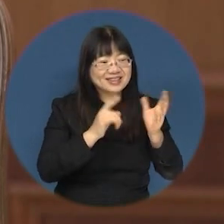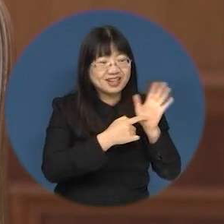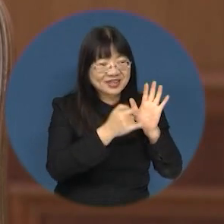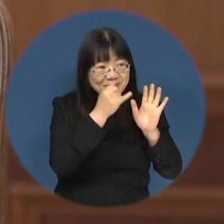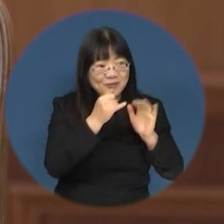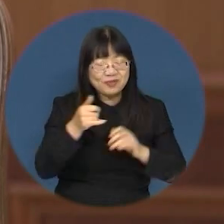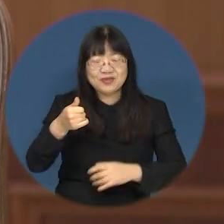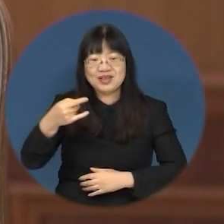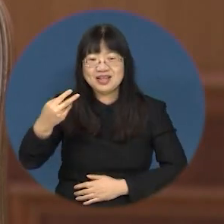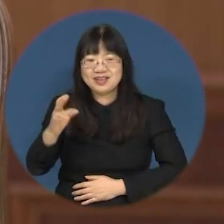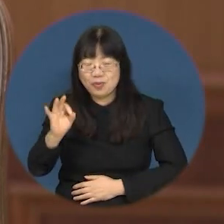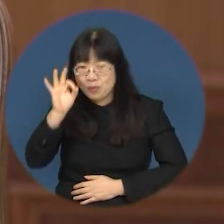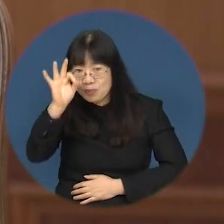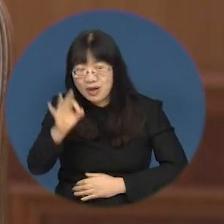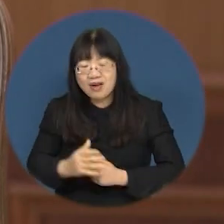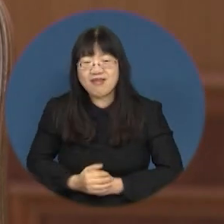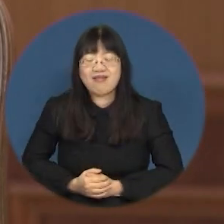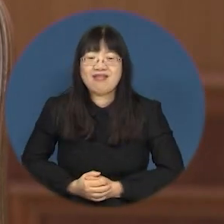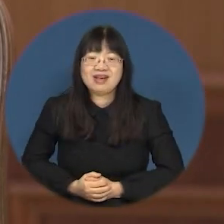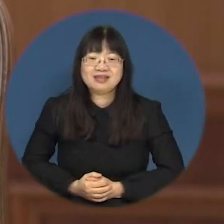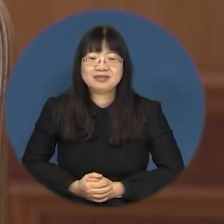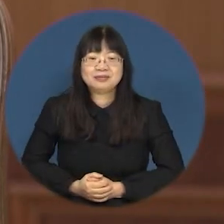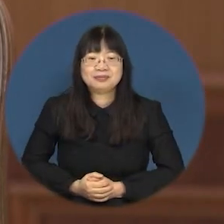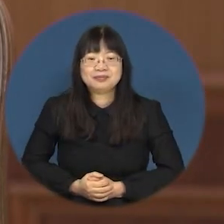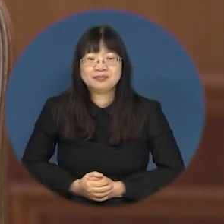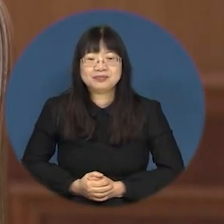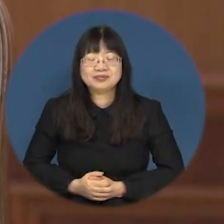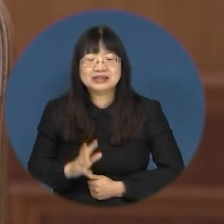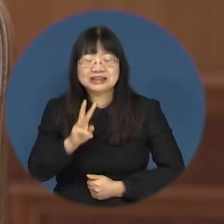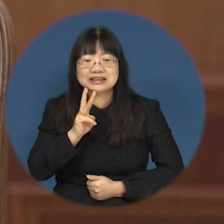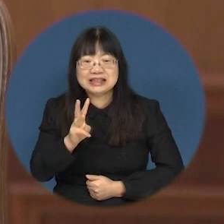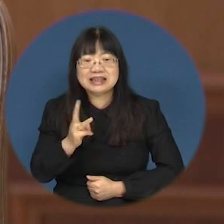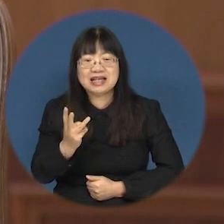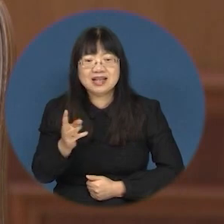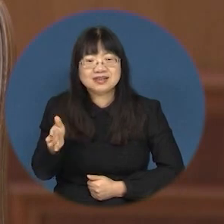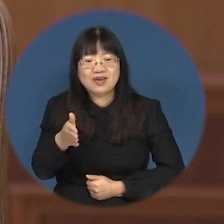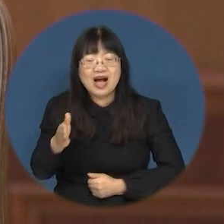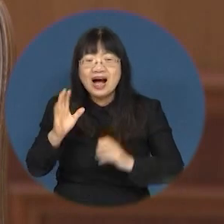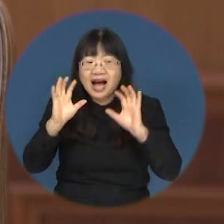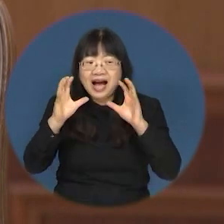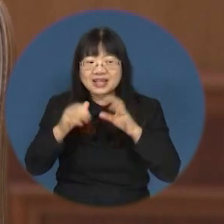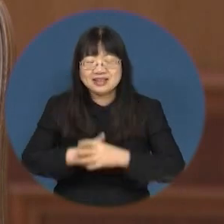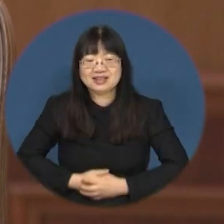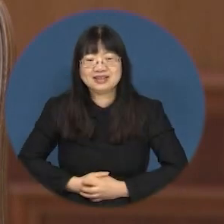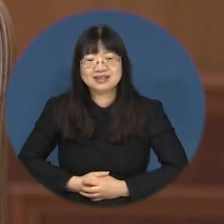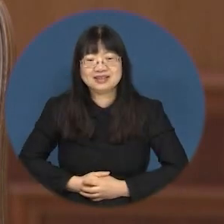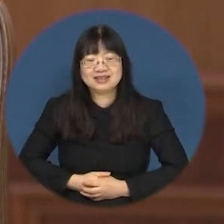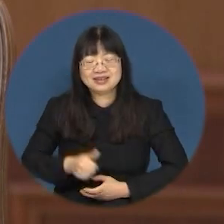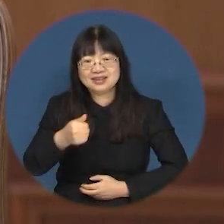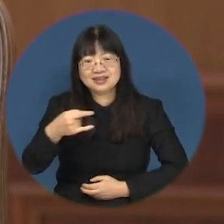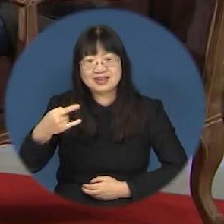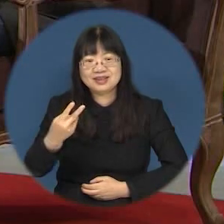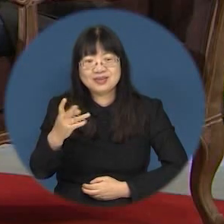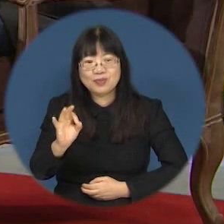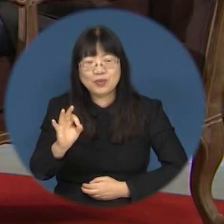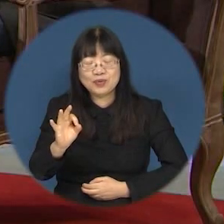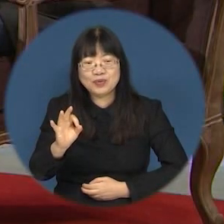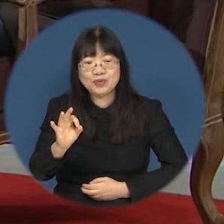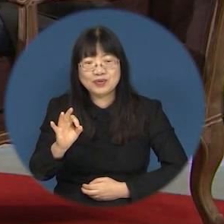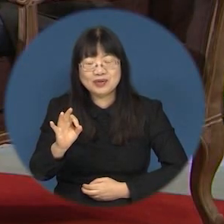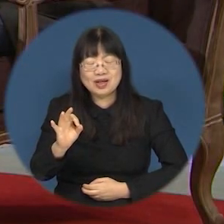다음에 희동이 같은 경우가 조금 이제 한 세 살 전후의 애기거든요. 이제 이 희동이가 사실